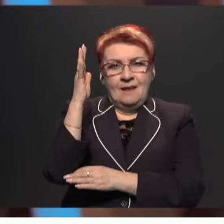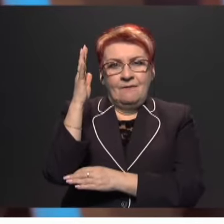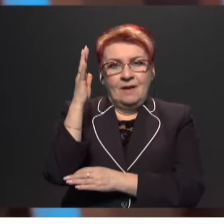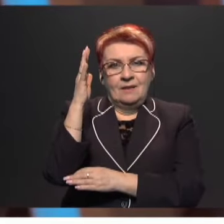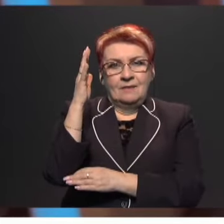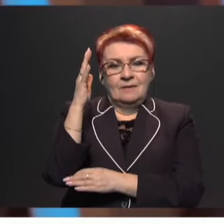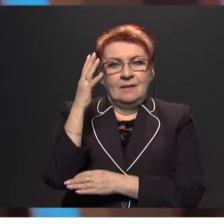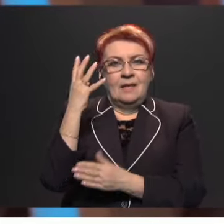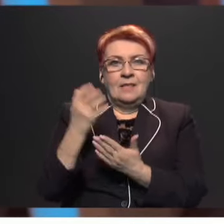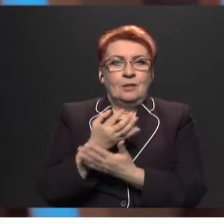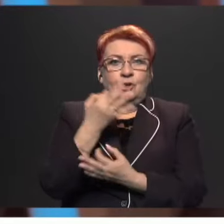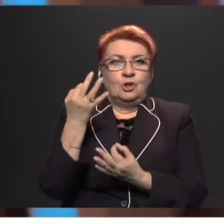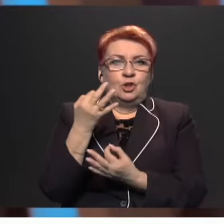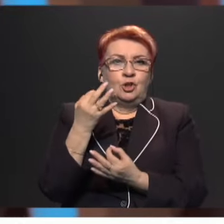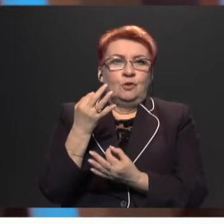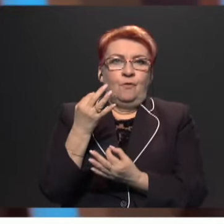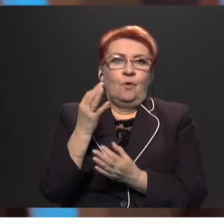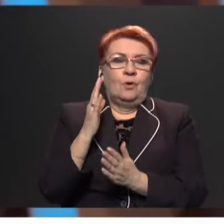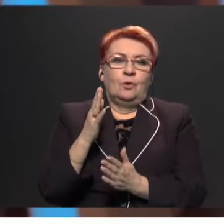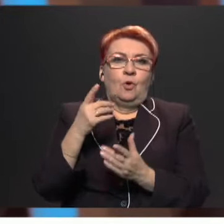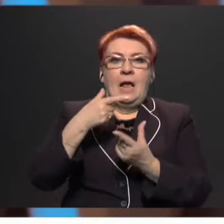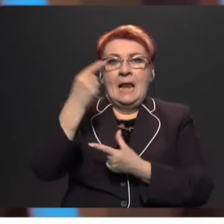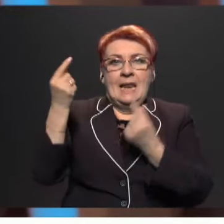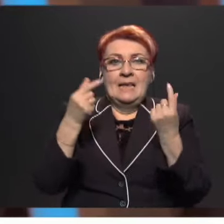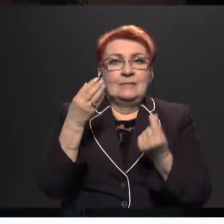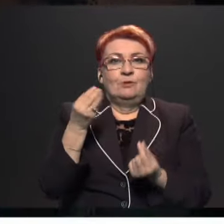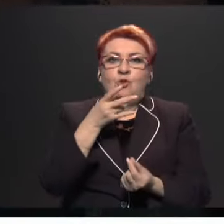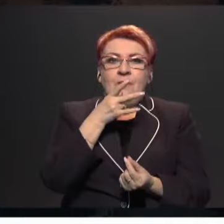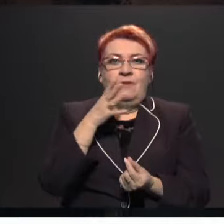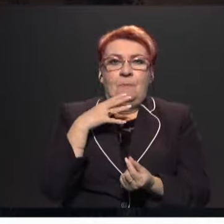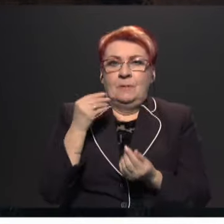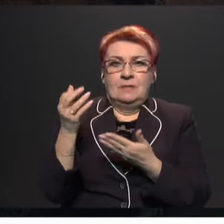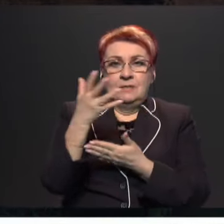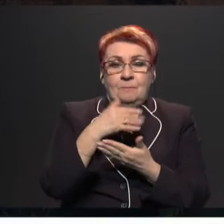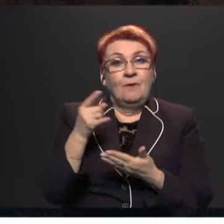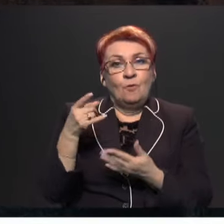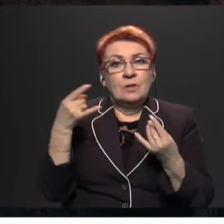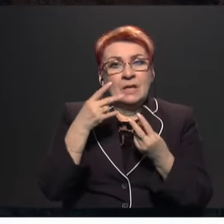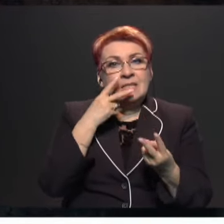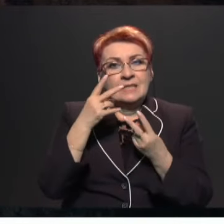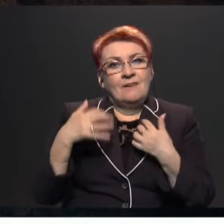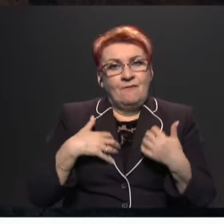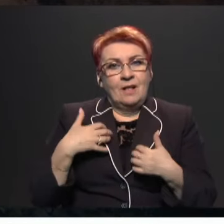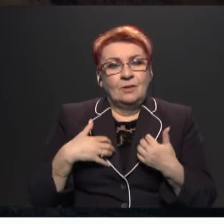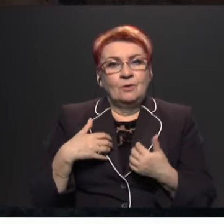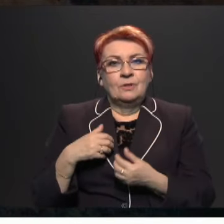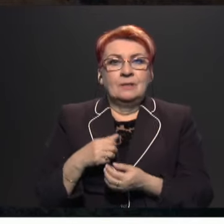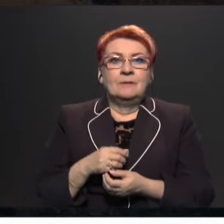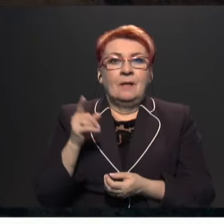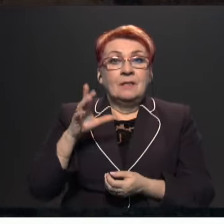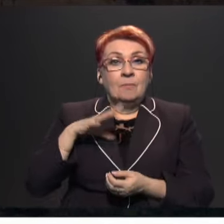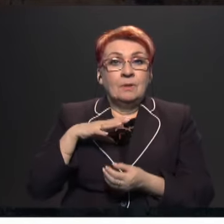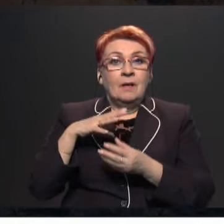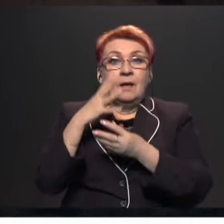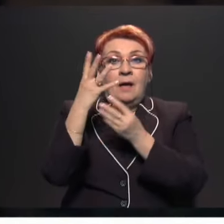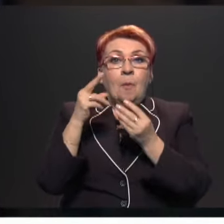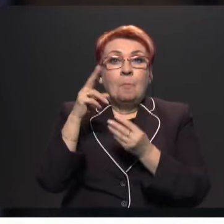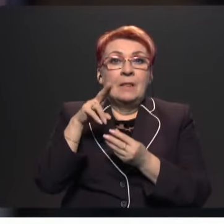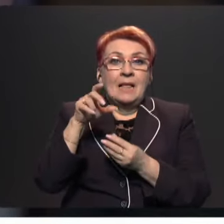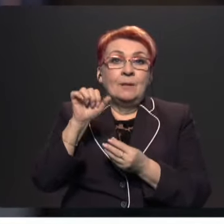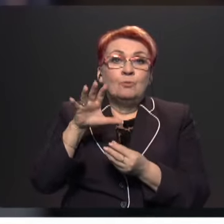ничего не нашел там, кроме листьев, ибо еще не время было собирать. И вот наша телезрительница волнует. Я так понимаю, что смоква была без плодов, потому что еще было